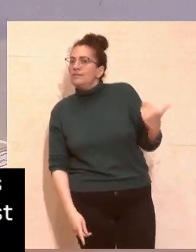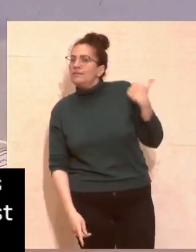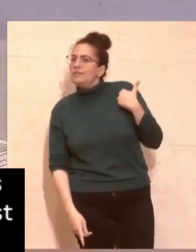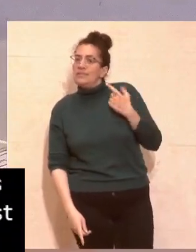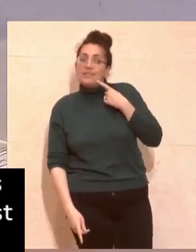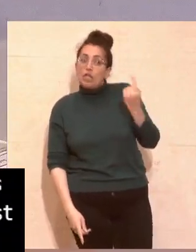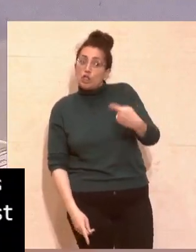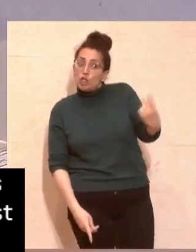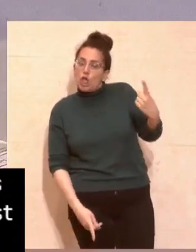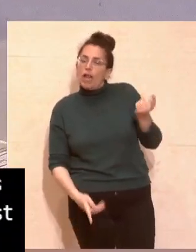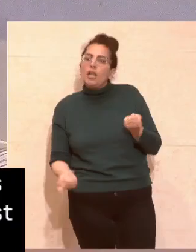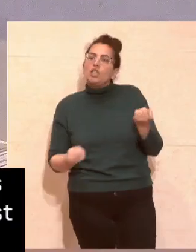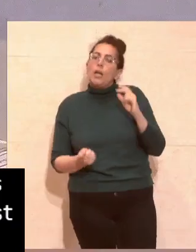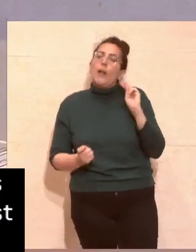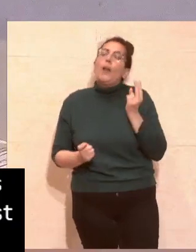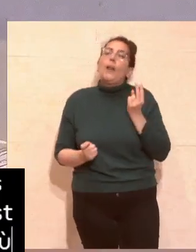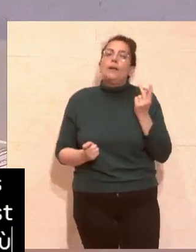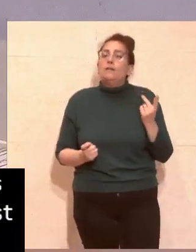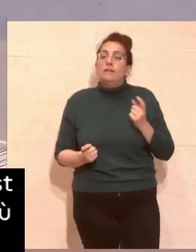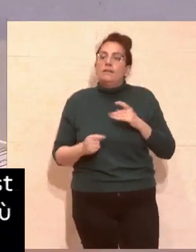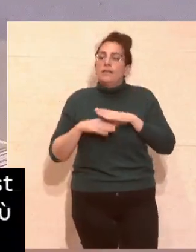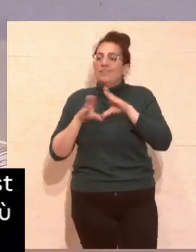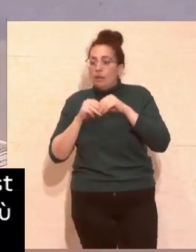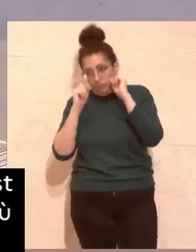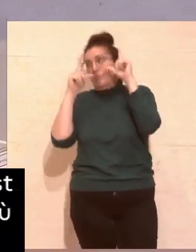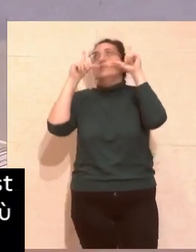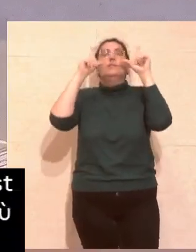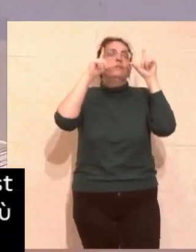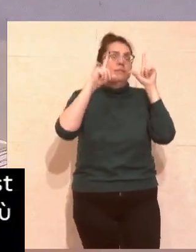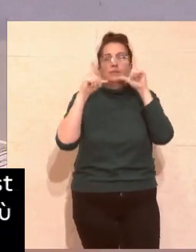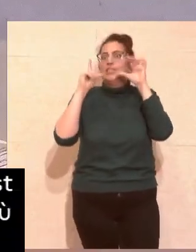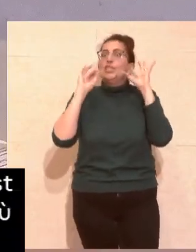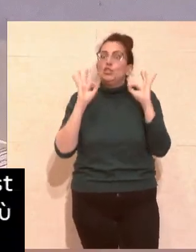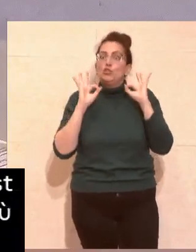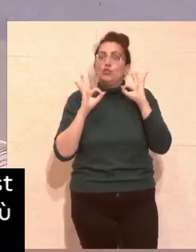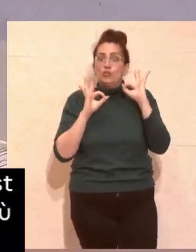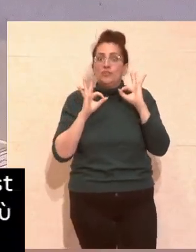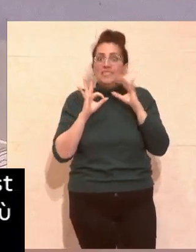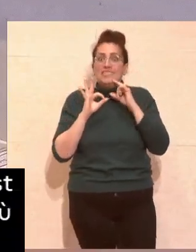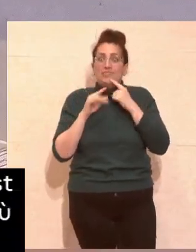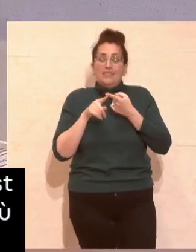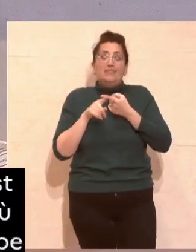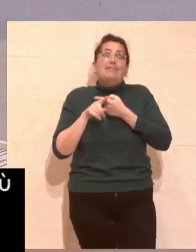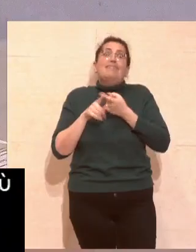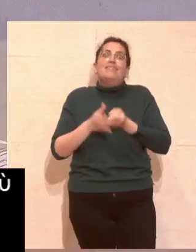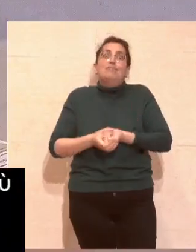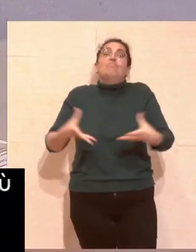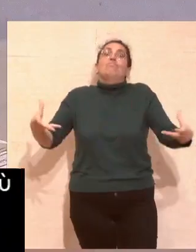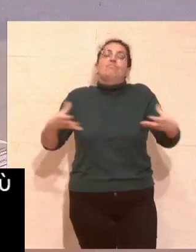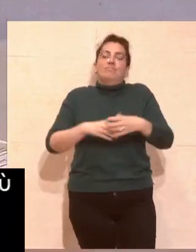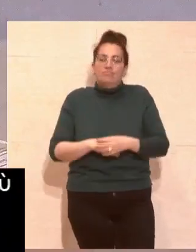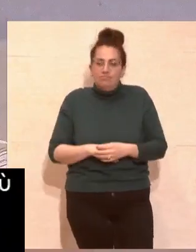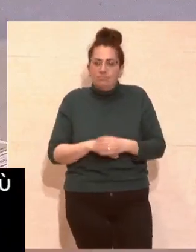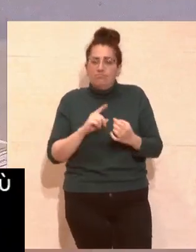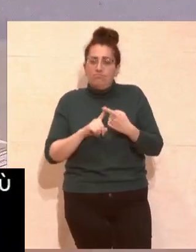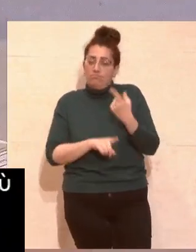sens, donc là, toute la famille se met à pas très bien dormir et c'est là que ça devient un peu la pagaille. Donc, plus l'enfant